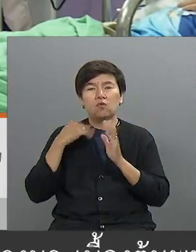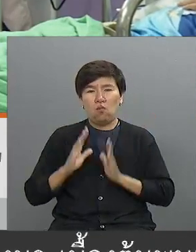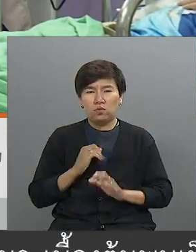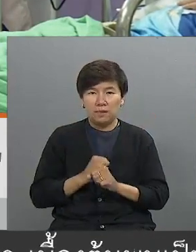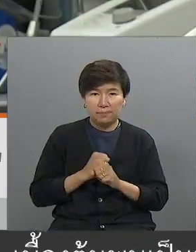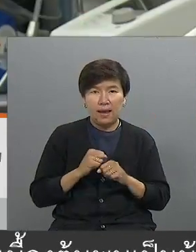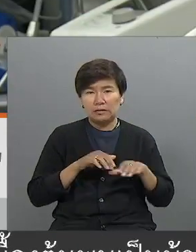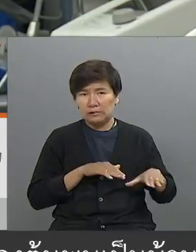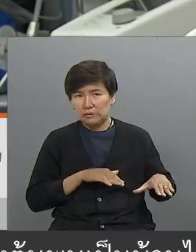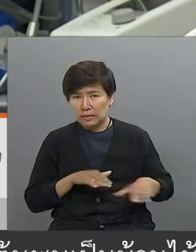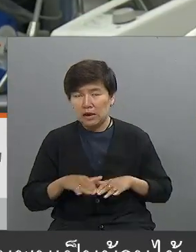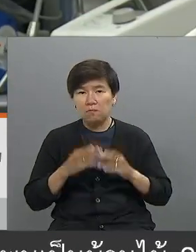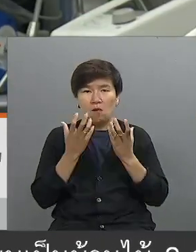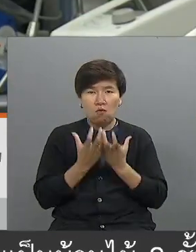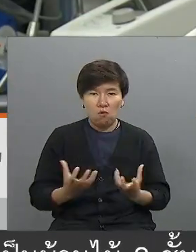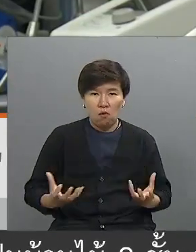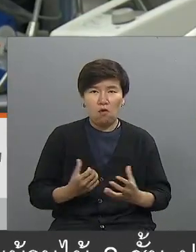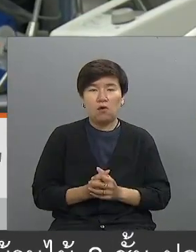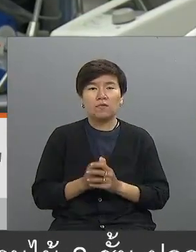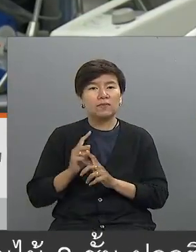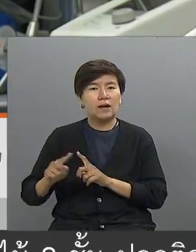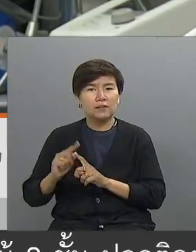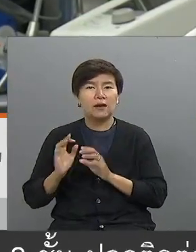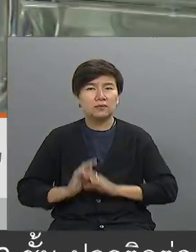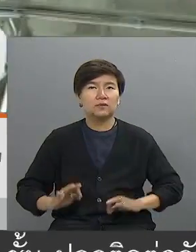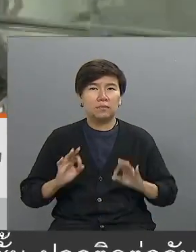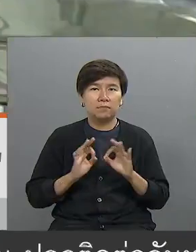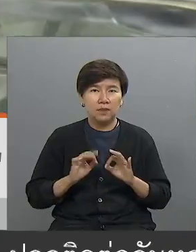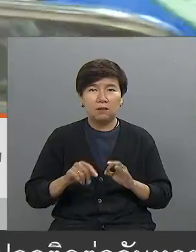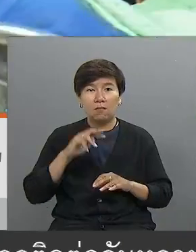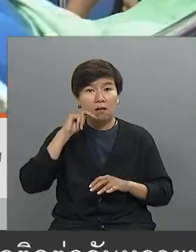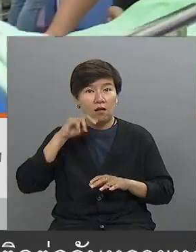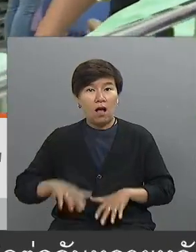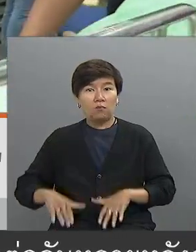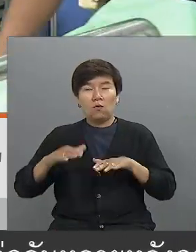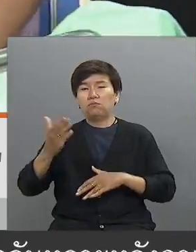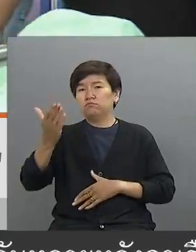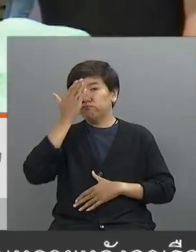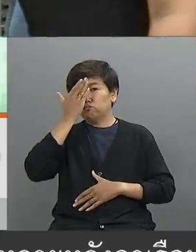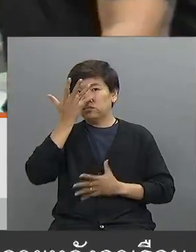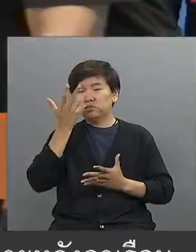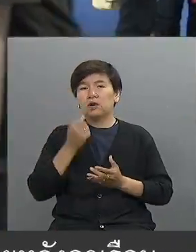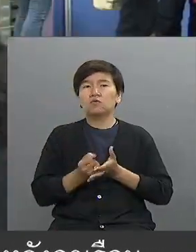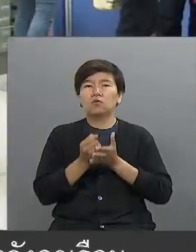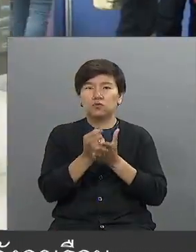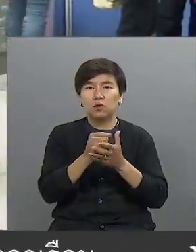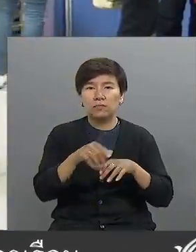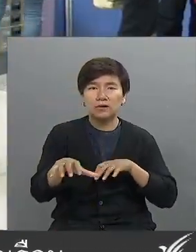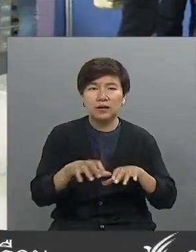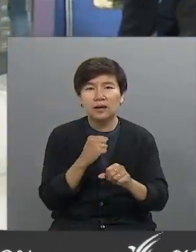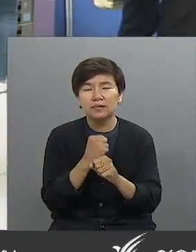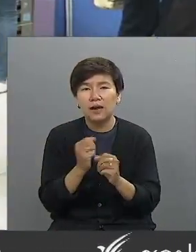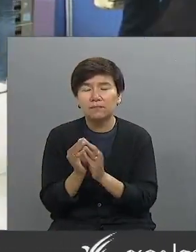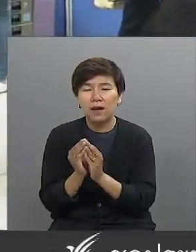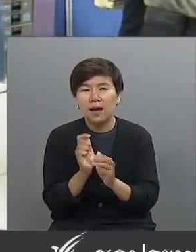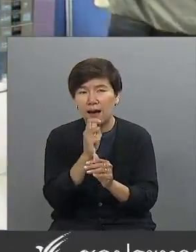อนามัยสิ่งแวดล้อมรองรับหากเกิดน้ำท่วมอย่างเช่นการจัดการสุขาภิบาลอาหารการจัดการข